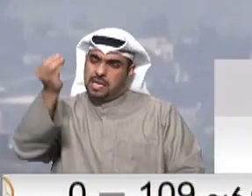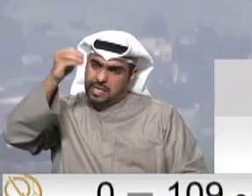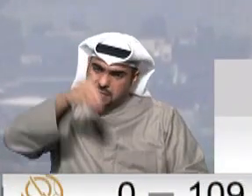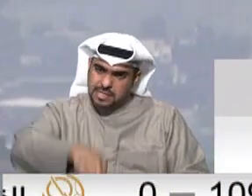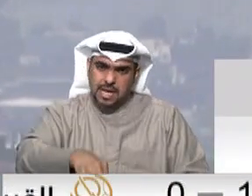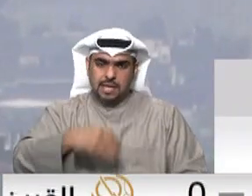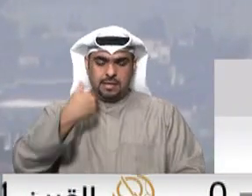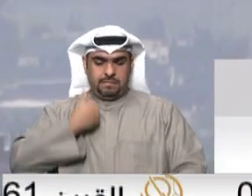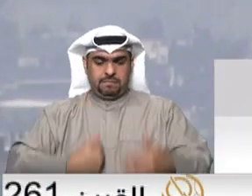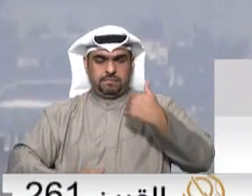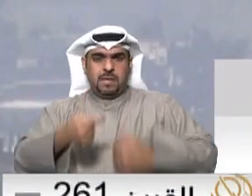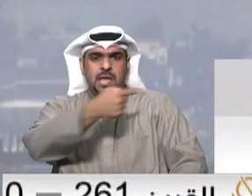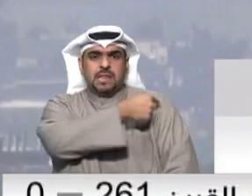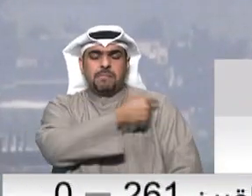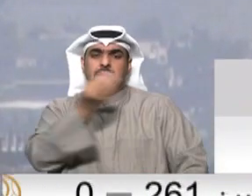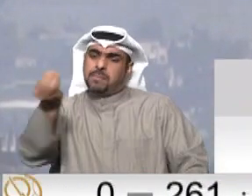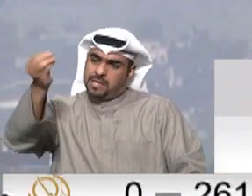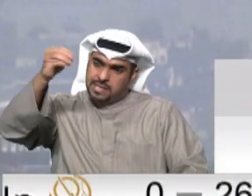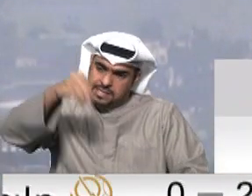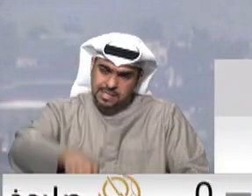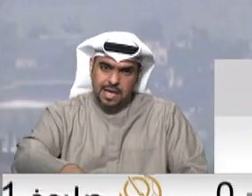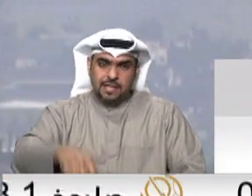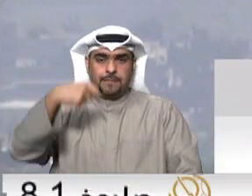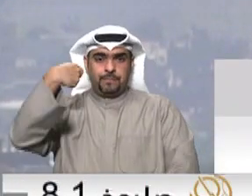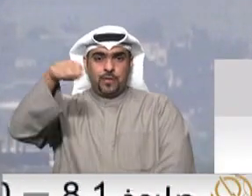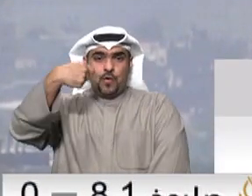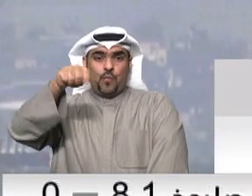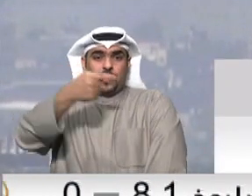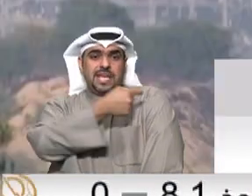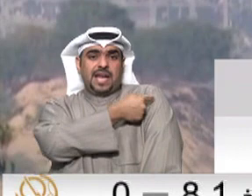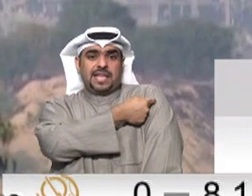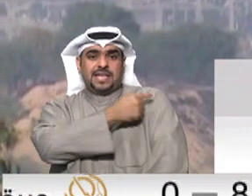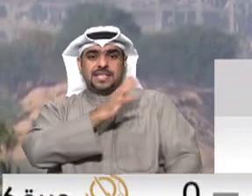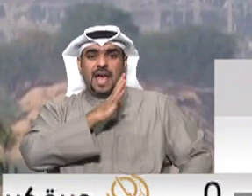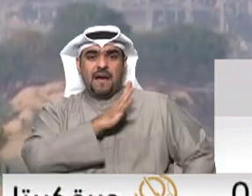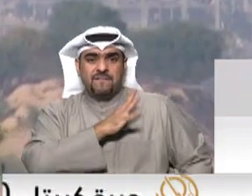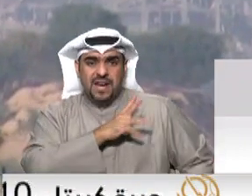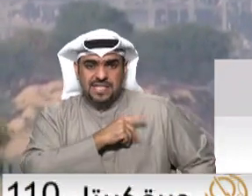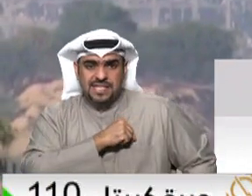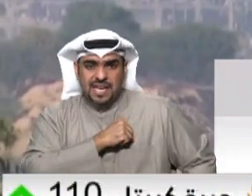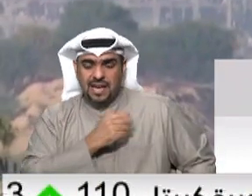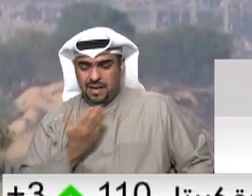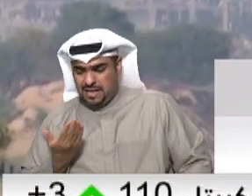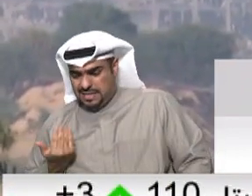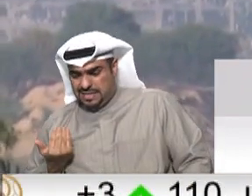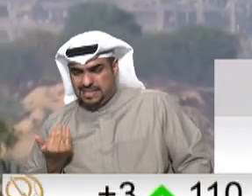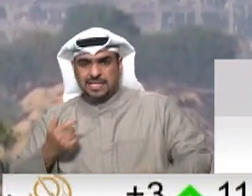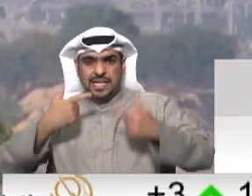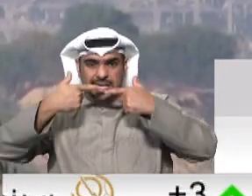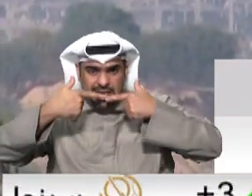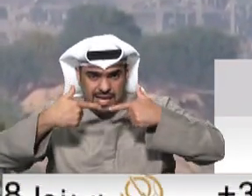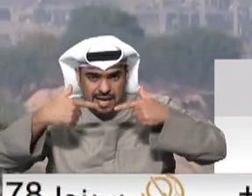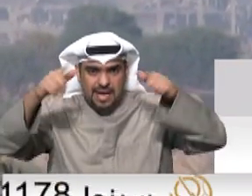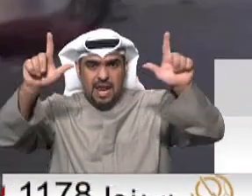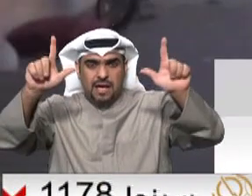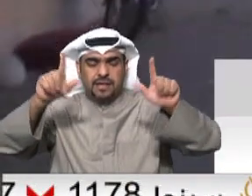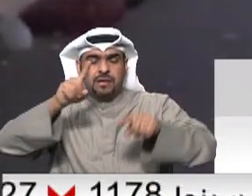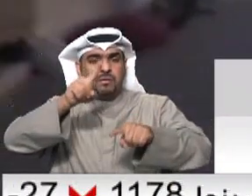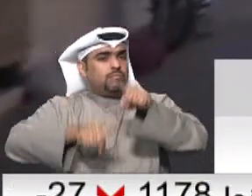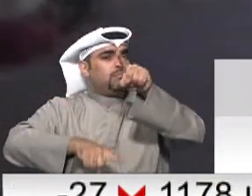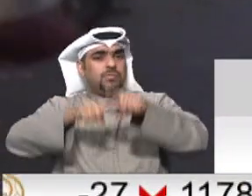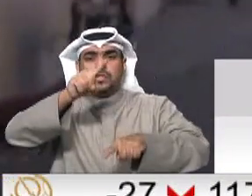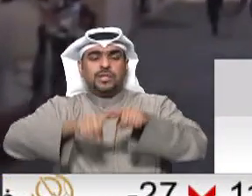وزارة الصحة الفلسطينية أعلنت قبل قليل عن مشكلة أخرى، وهي